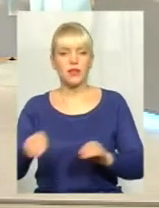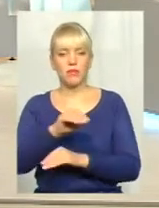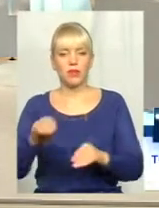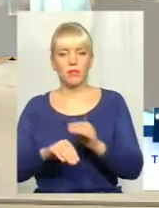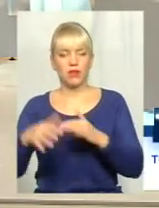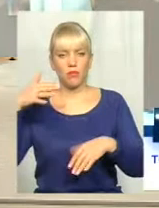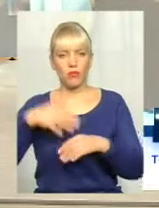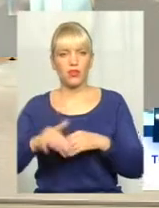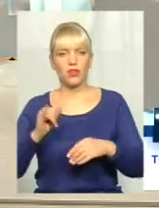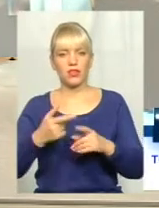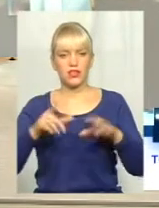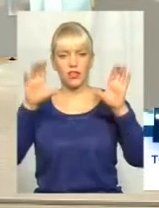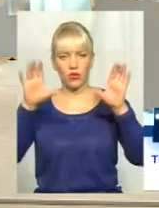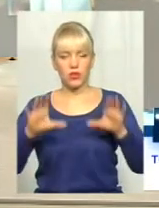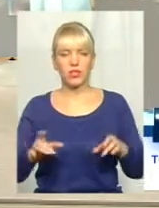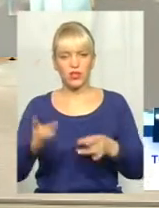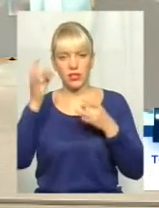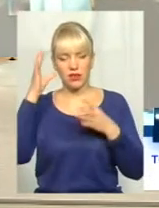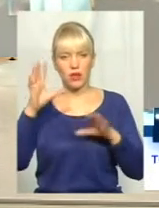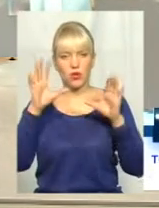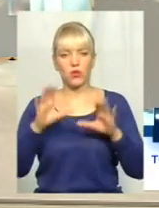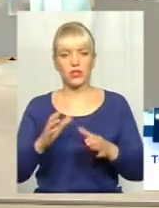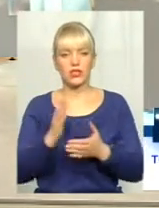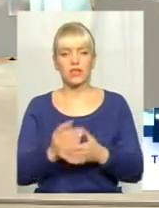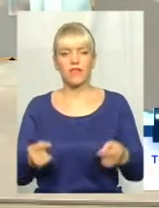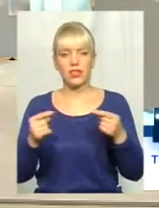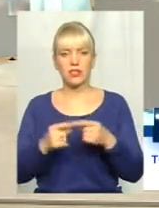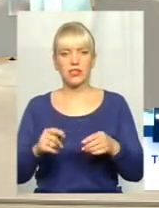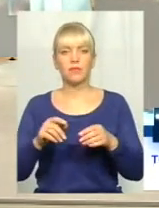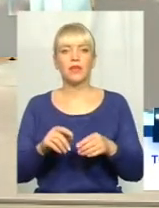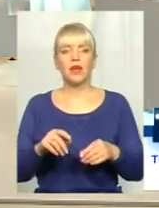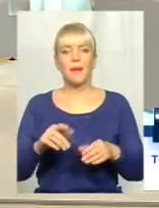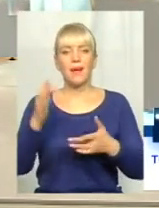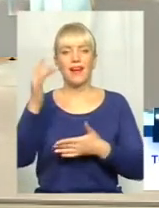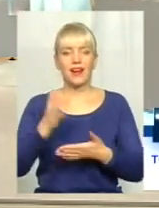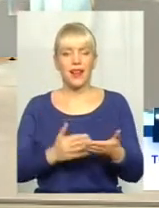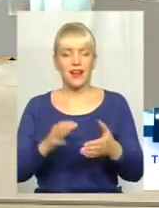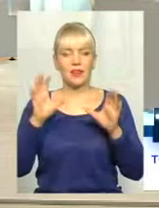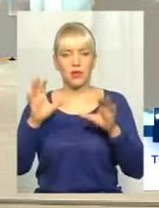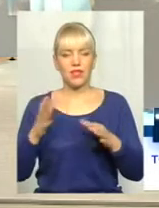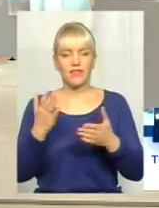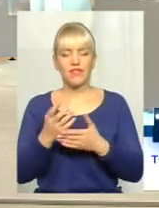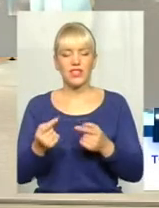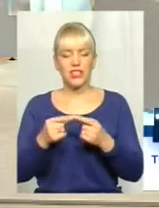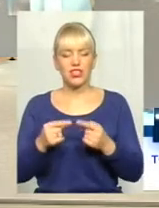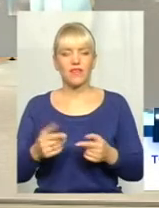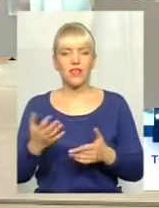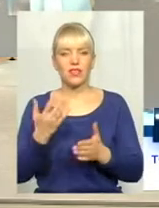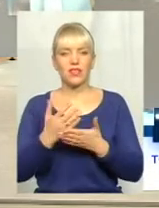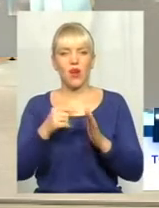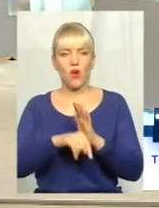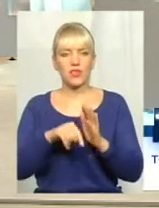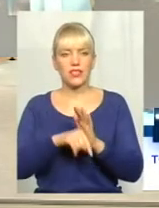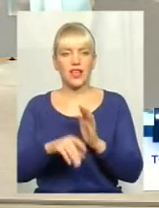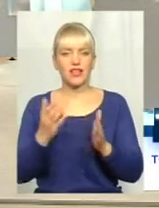законодавець цивільним кодексом визначив переліки правочинів і визначив, які є ознаки і які є